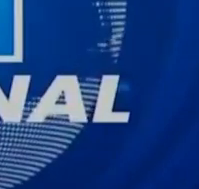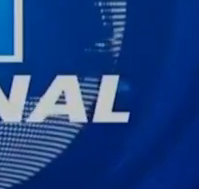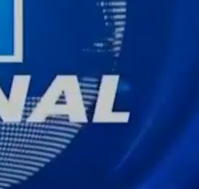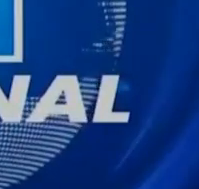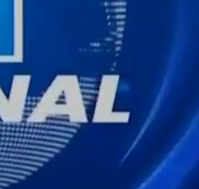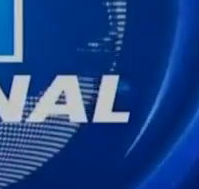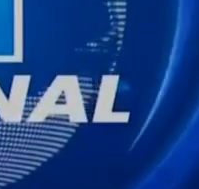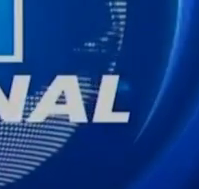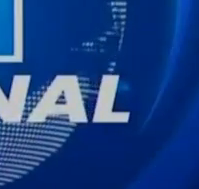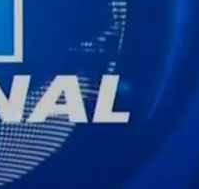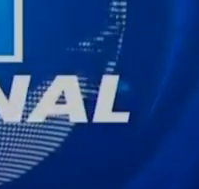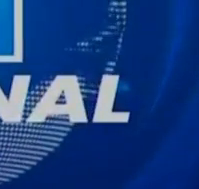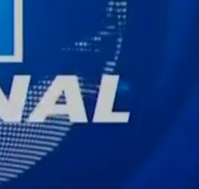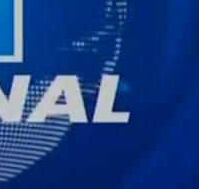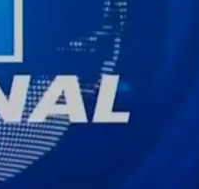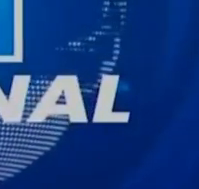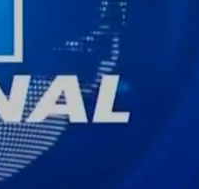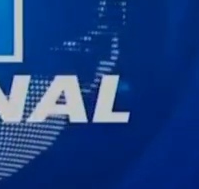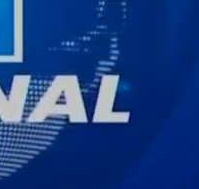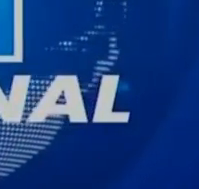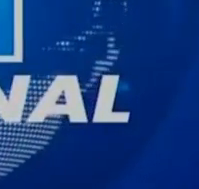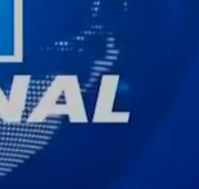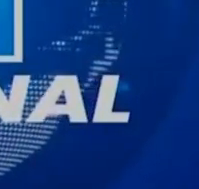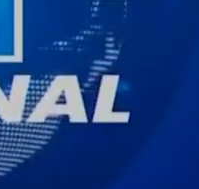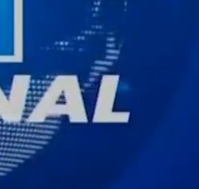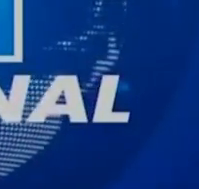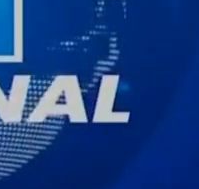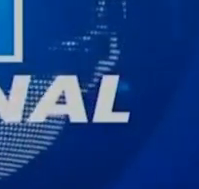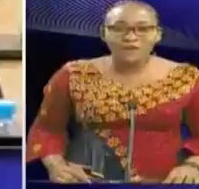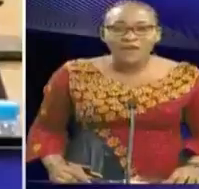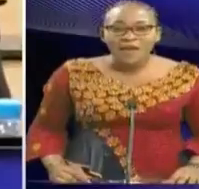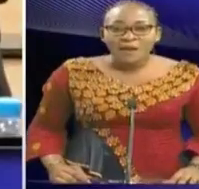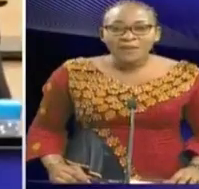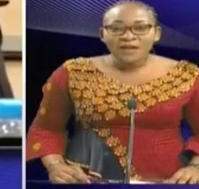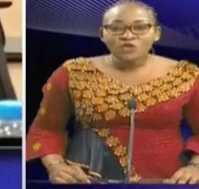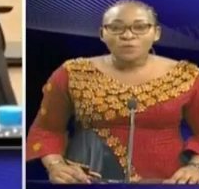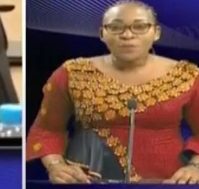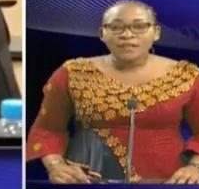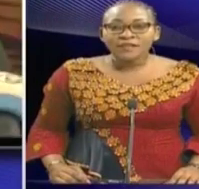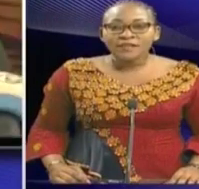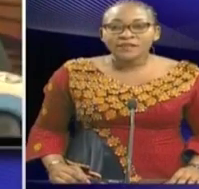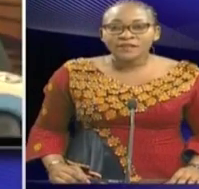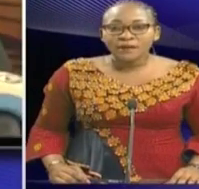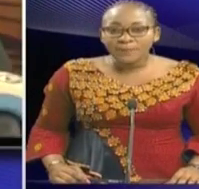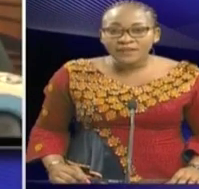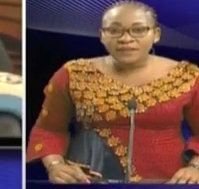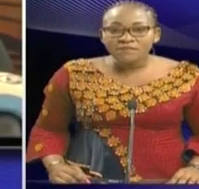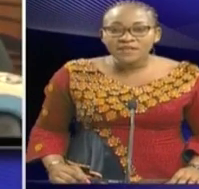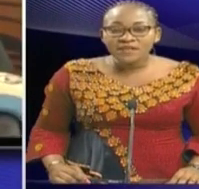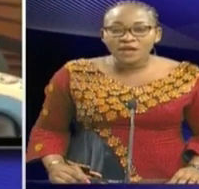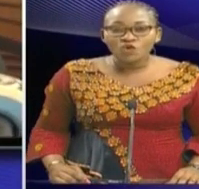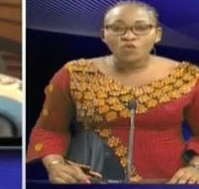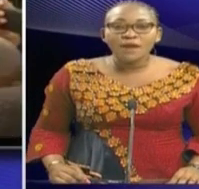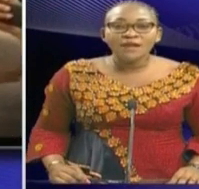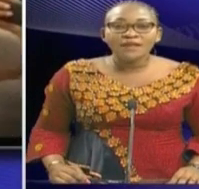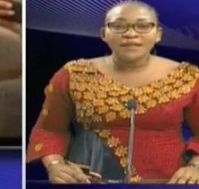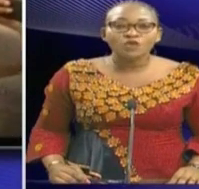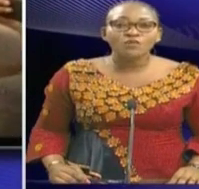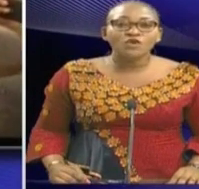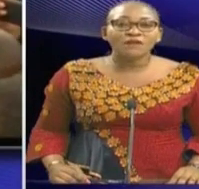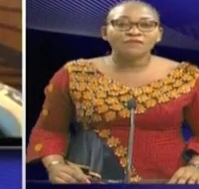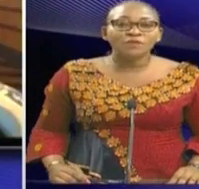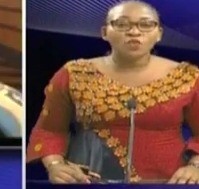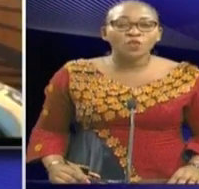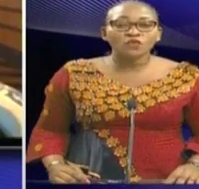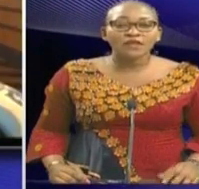merci de nous rejoindre 20h madame monsieur bonsoir les titres de ce soir pas de panique il n'y a pas d'ennemis à Goma les